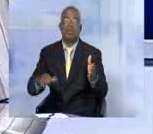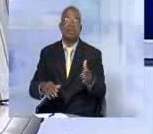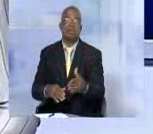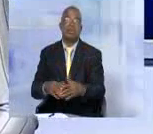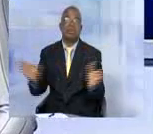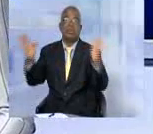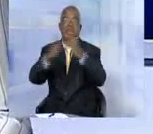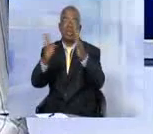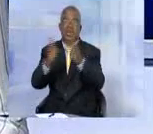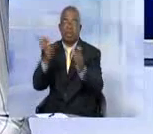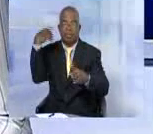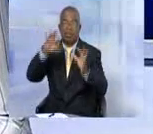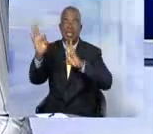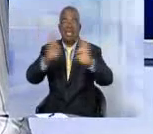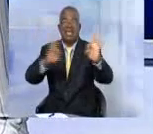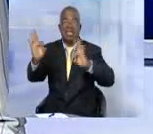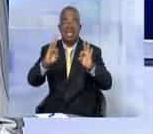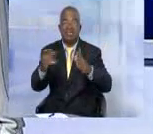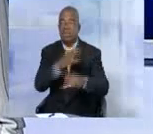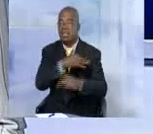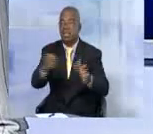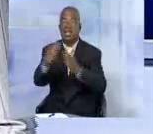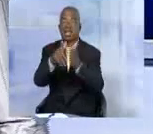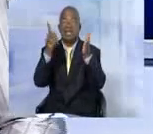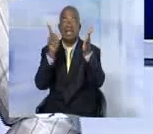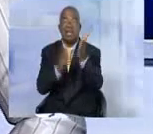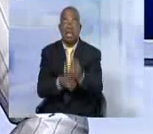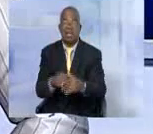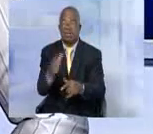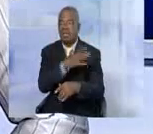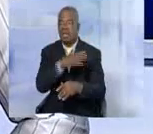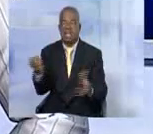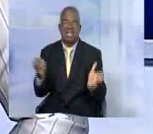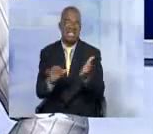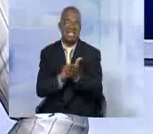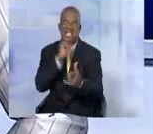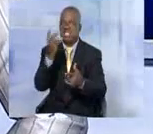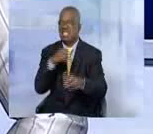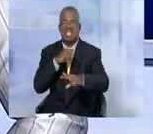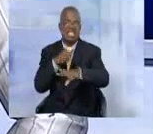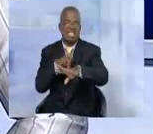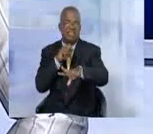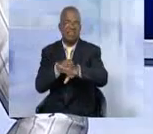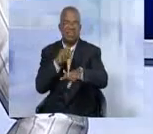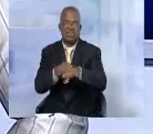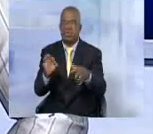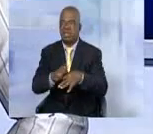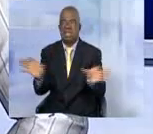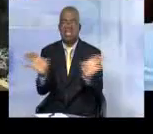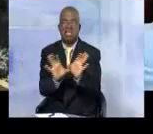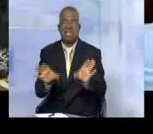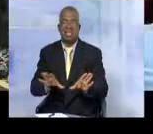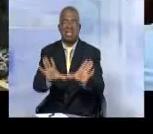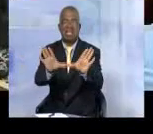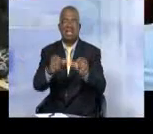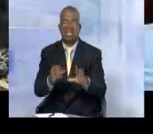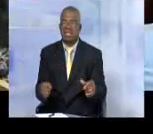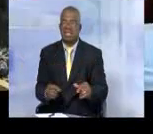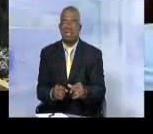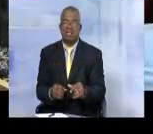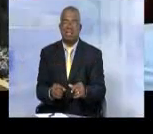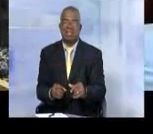Il s'agit d'expliquer la réglementation en vigueur et la complexité de la question foncière. Ali Diarasoba.